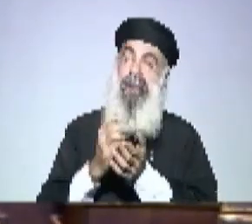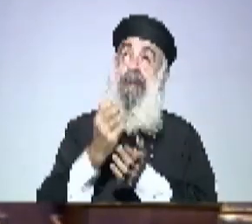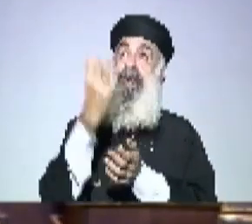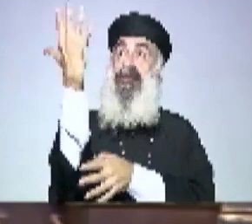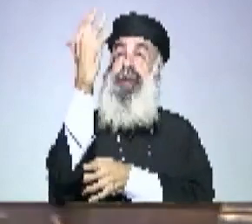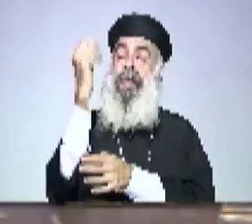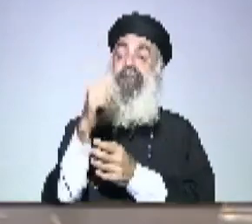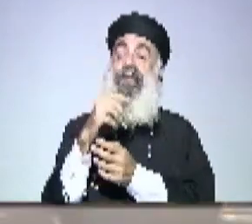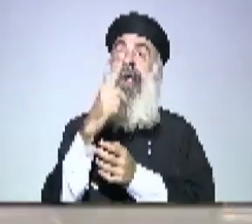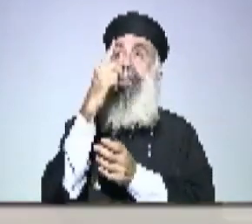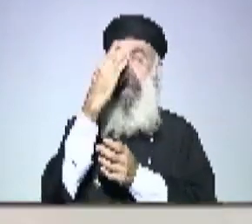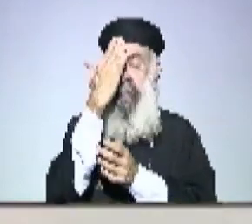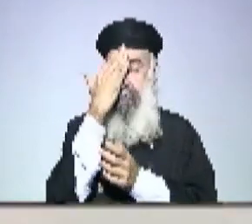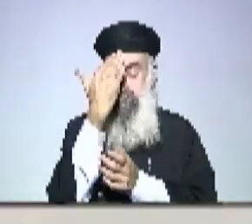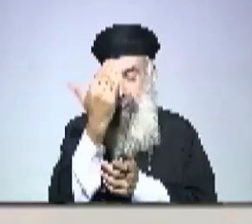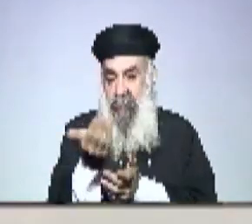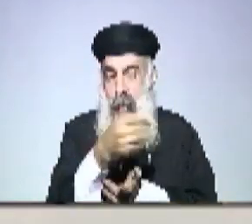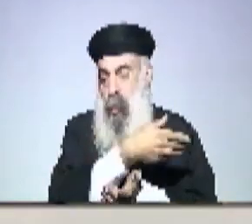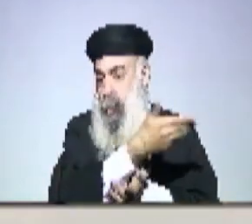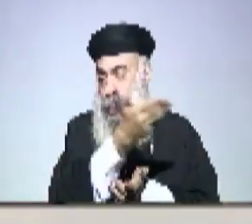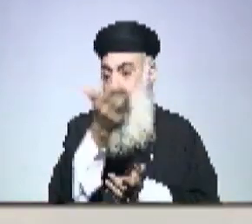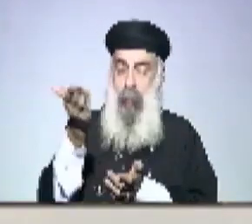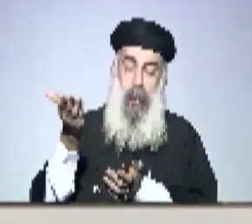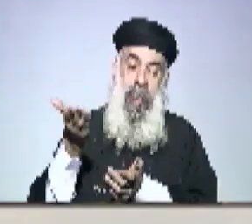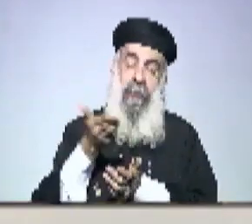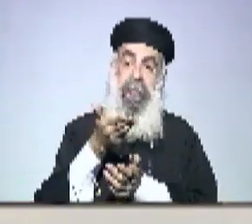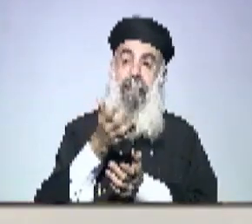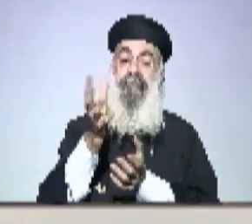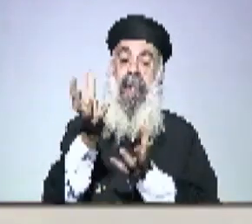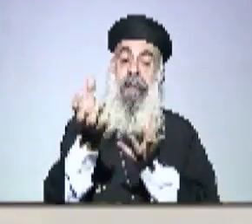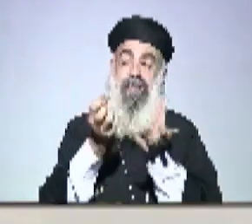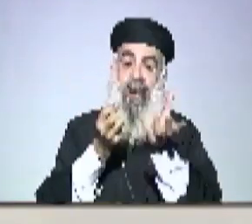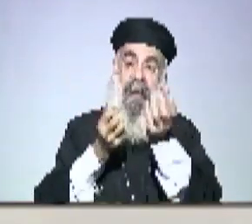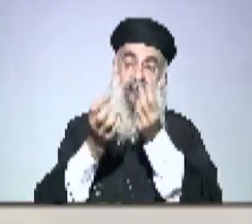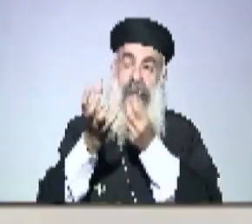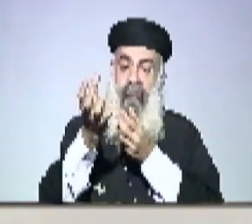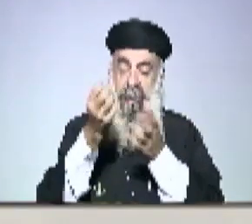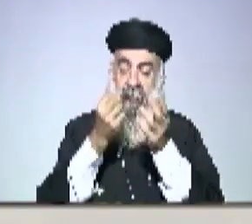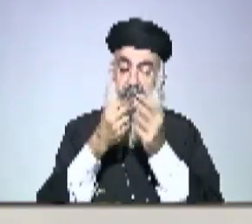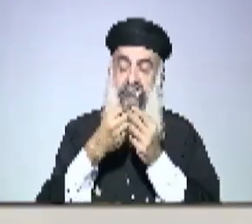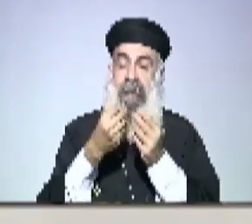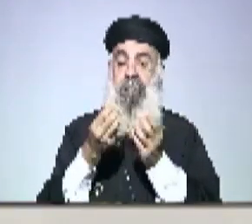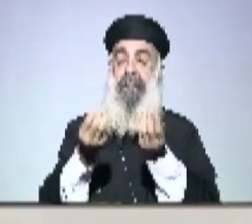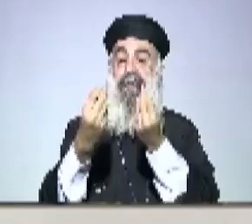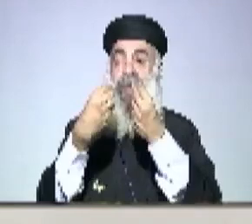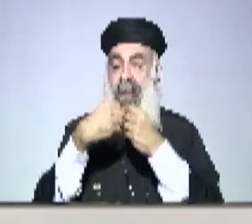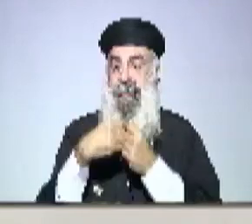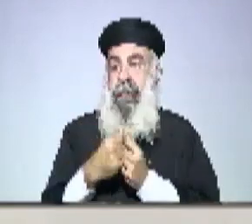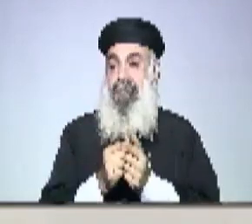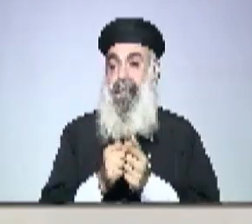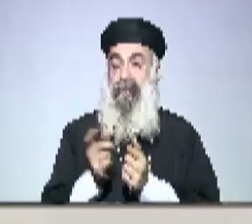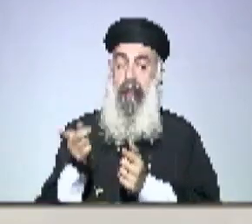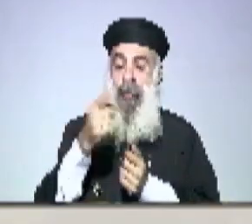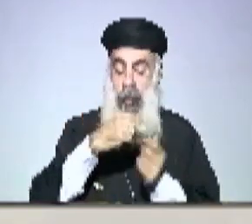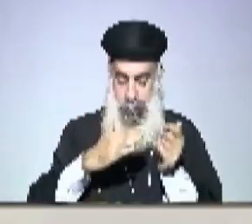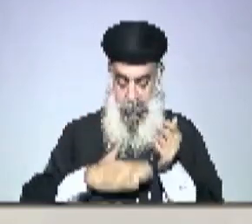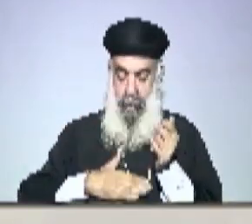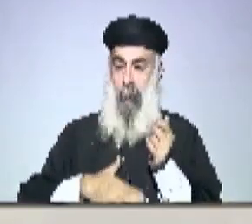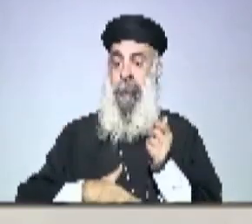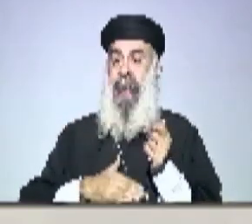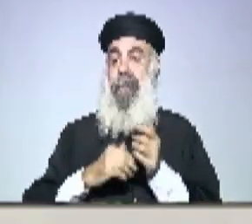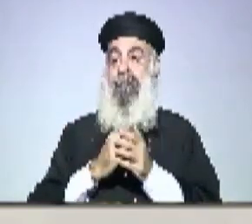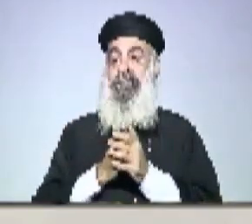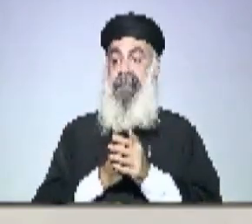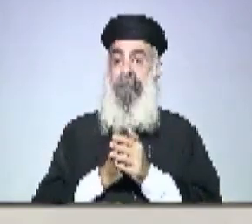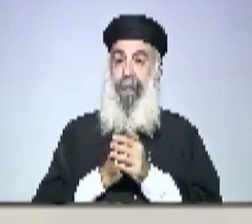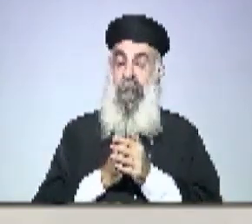الله يبارك هذه المصادر والينابيع عشان الناس تشبع